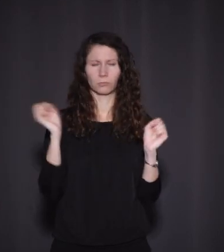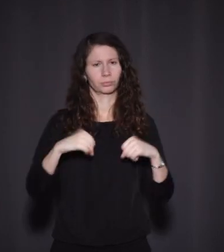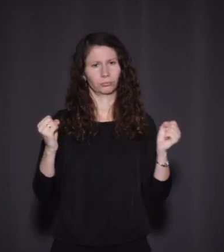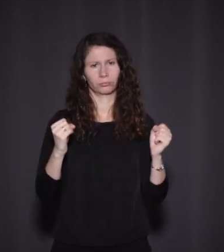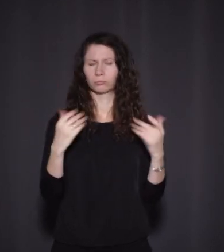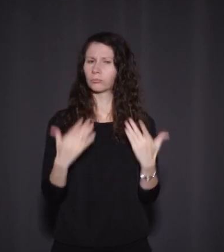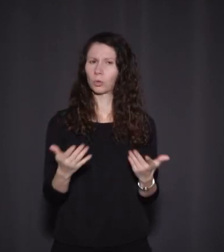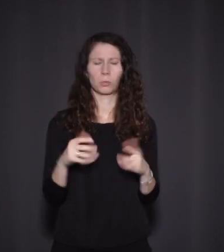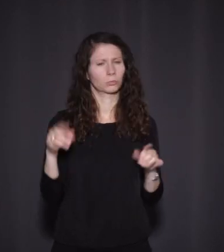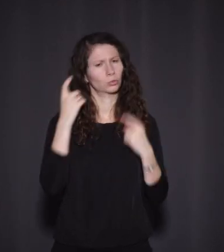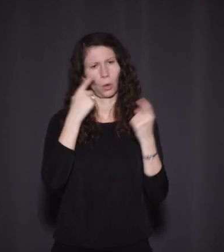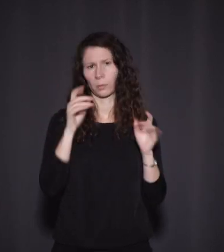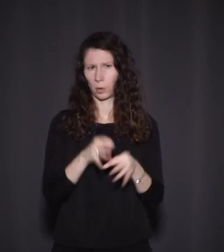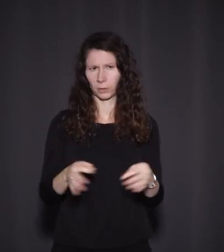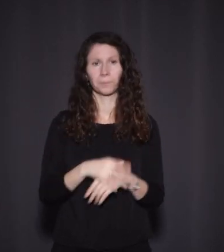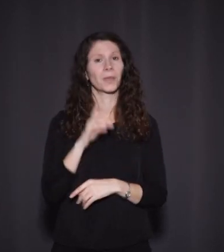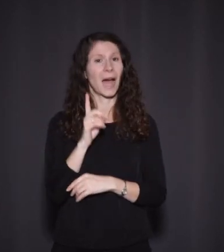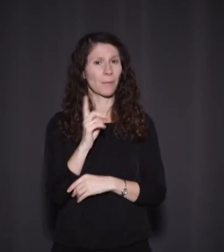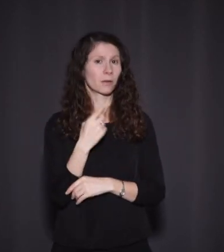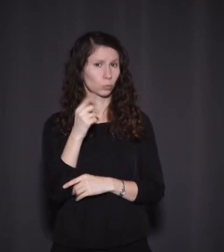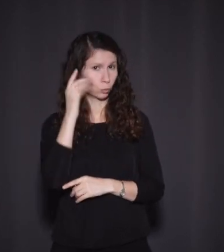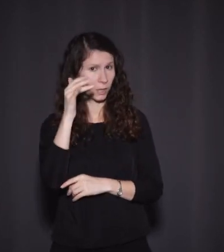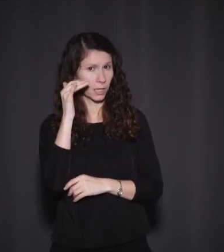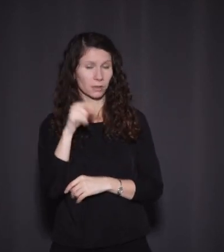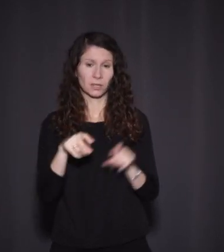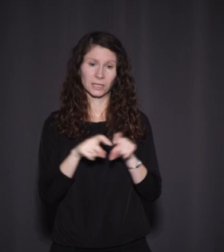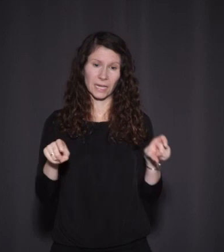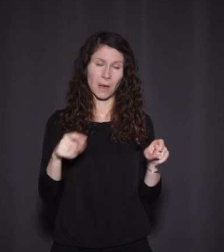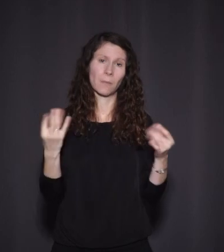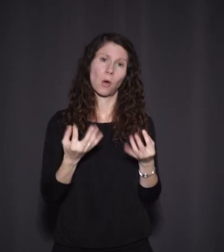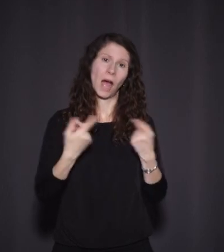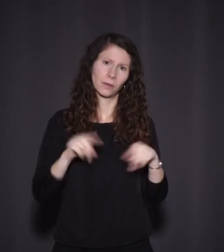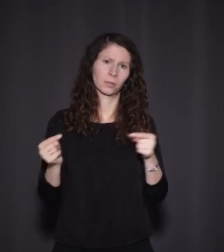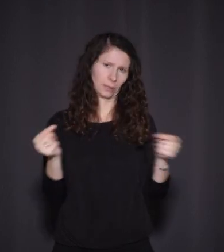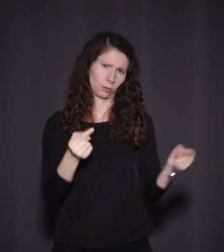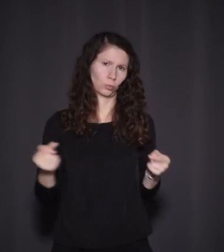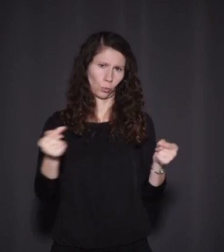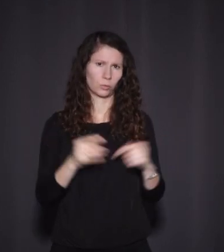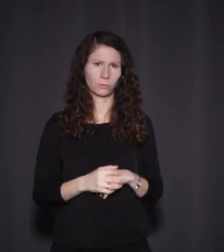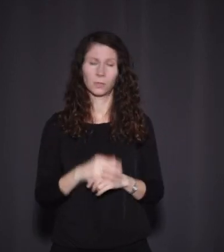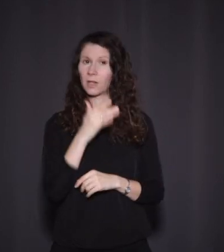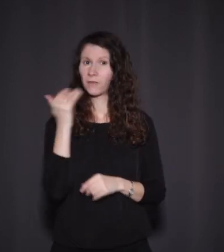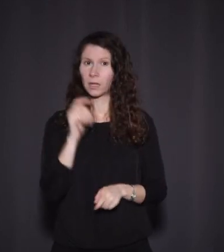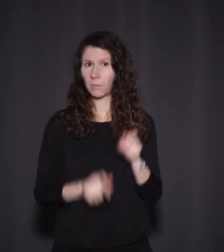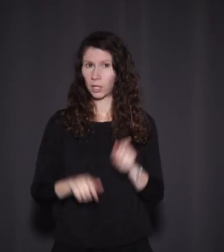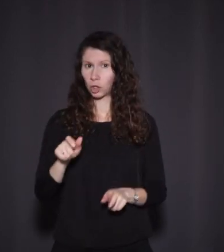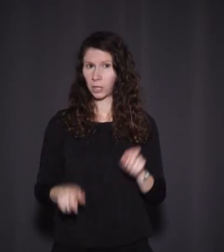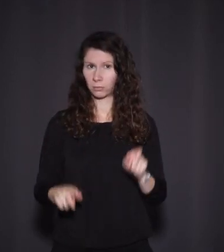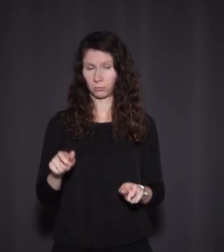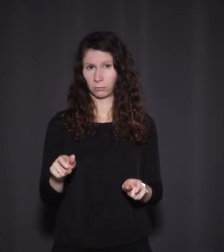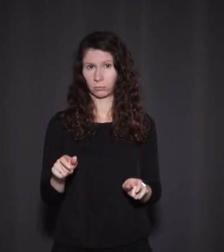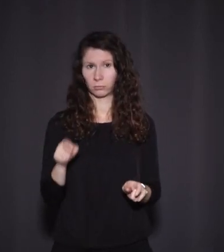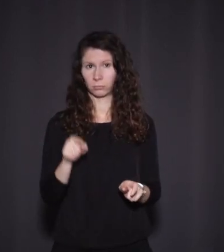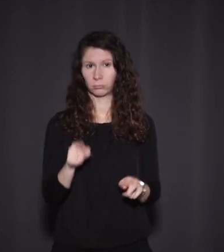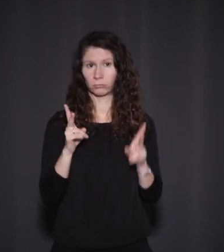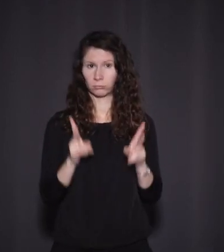Aber ich finde, wir müssen uns schon darüber Gedanken machen, dass wir das Thema mal anders diskutieren. Denn viele Menschen, die an die